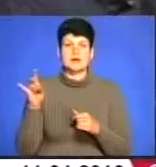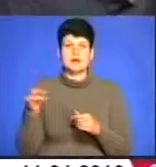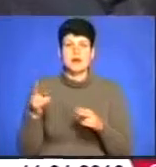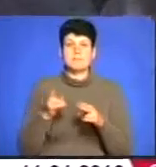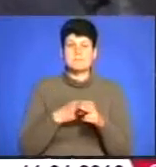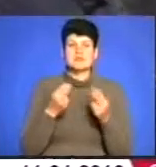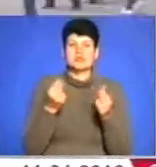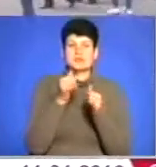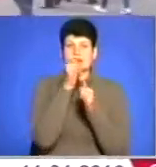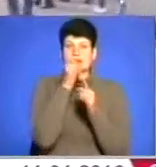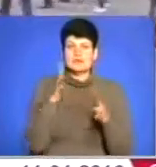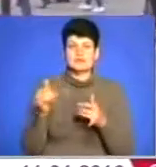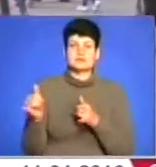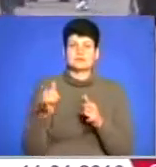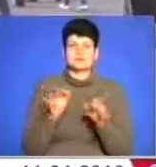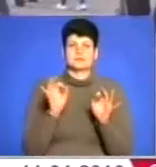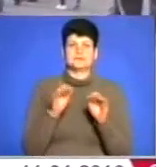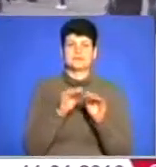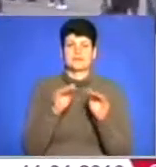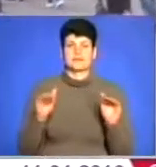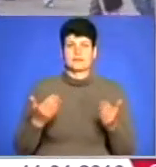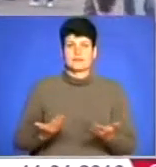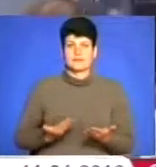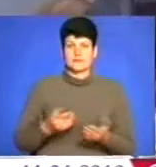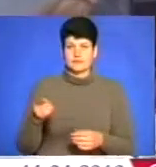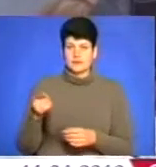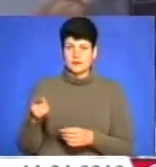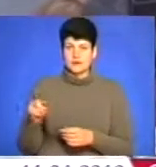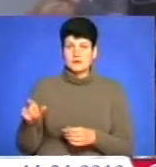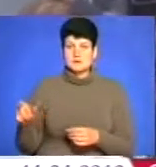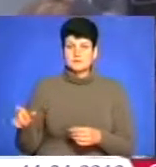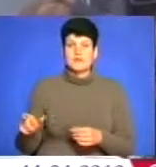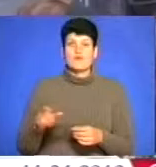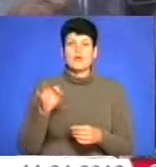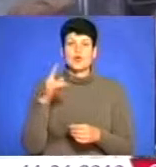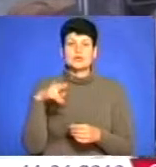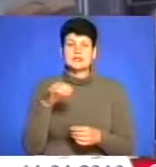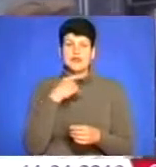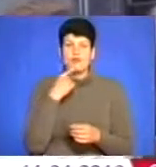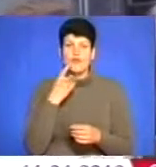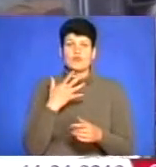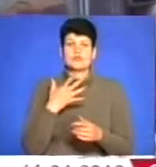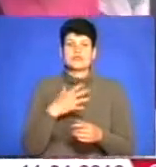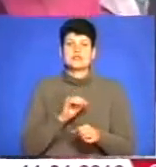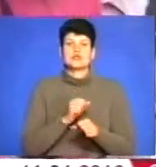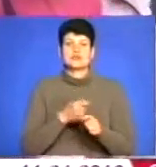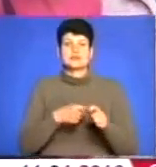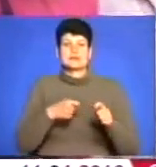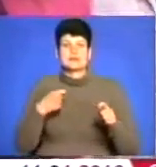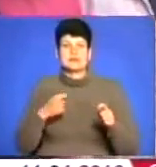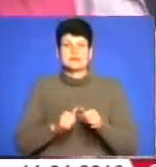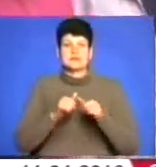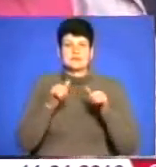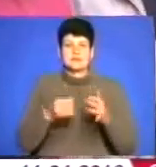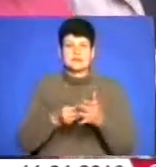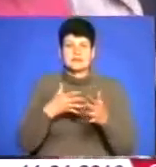неможливо забезпечити достатній рівень життя тернополянам. В ОДА звітують, що стримували ріст цін як могли, створювали нові